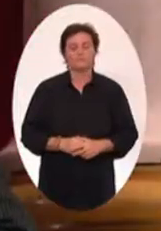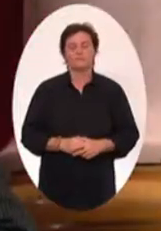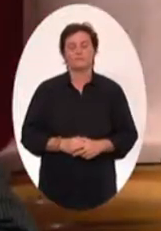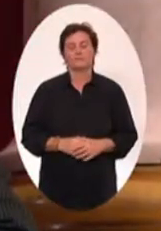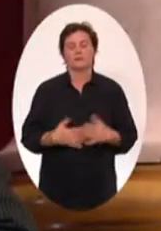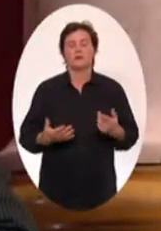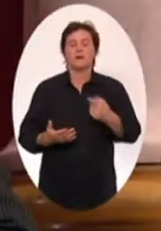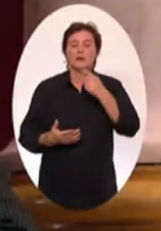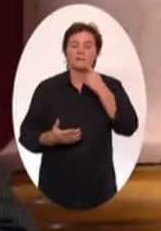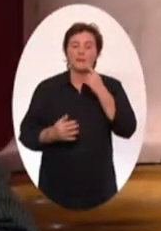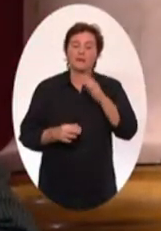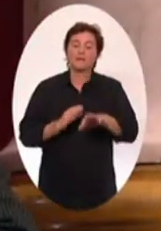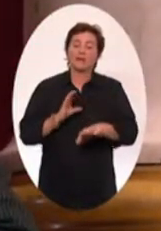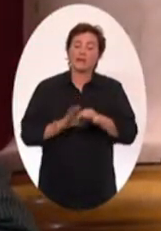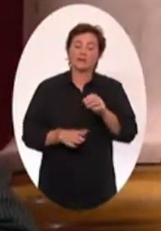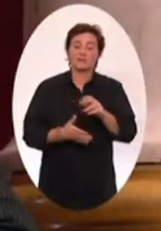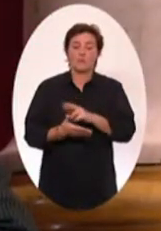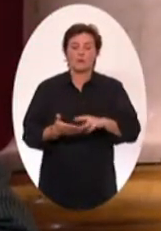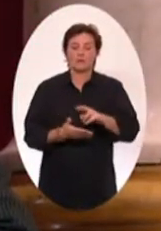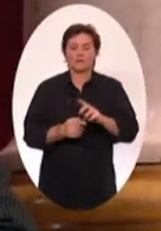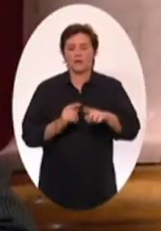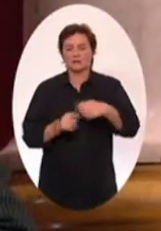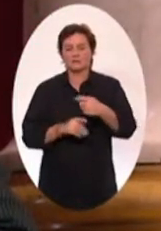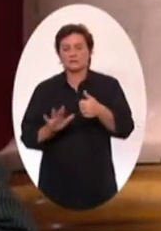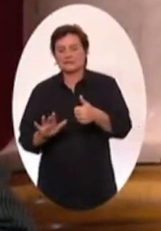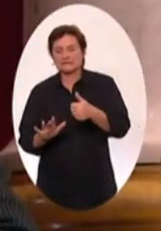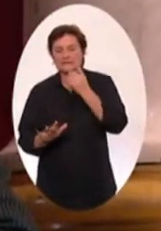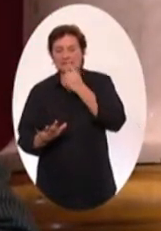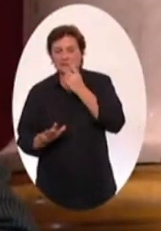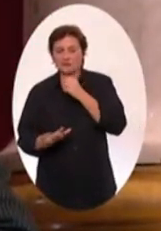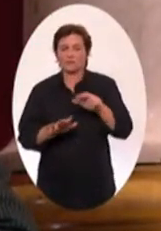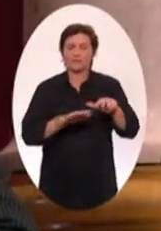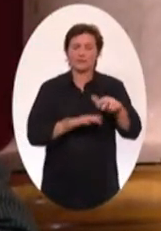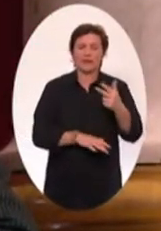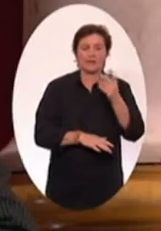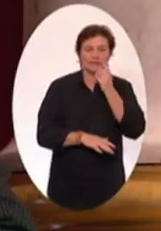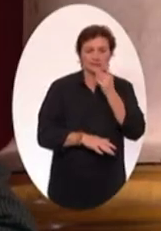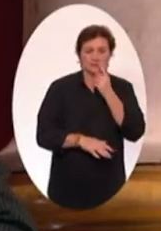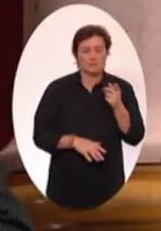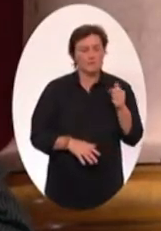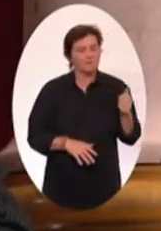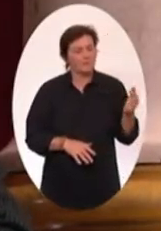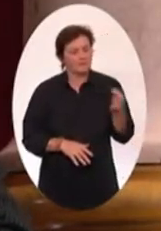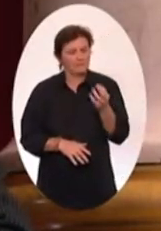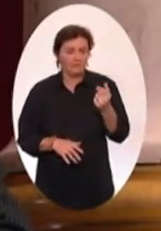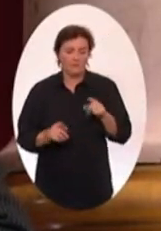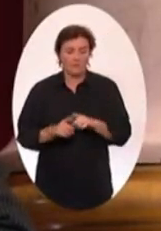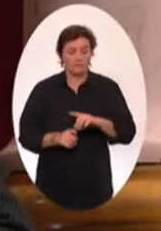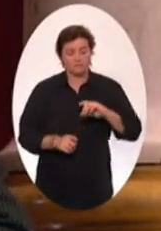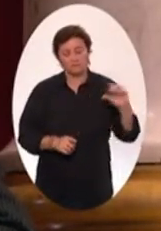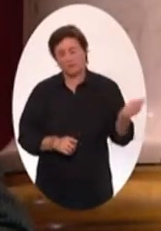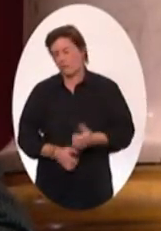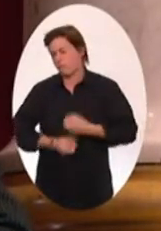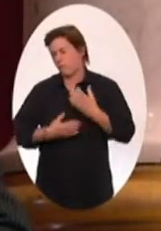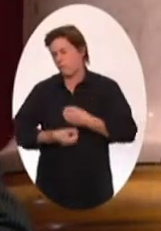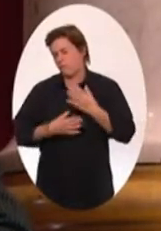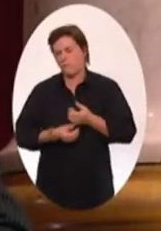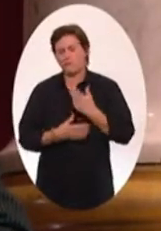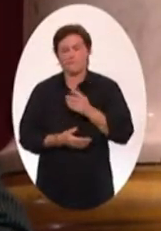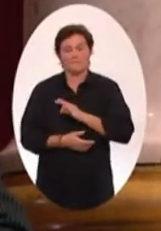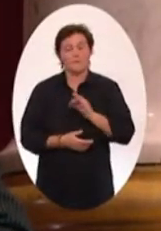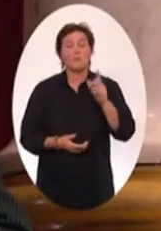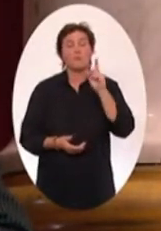des régionales, les 6 et 13 décembre. Vous avez dit, elles vont servir de grand défouloir national. Et alors il y a